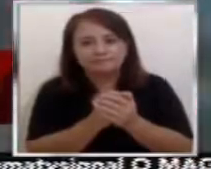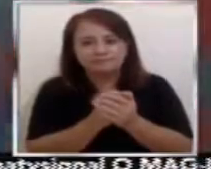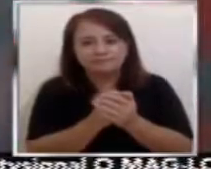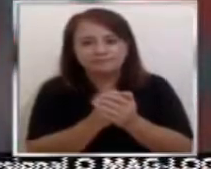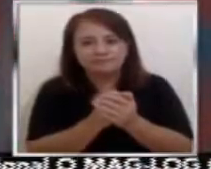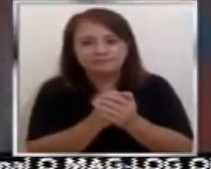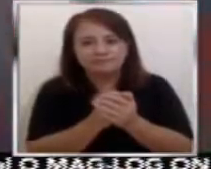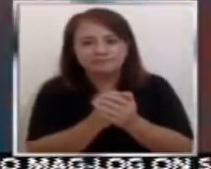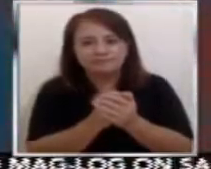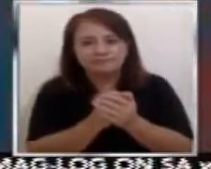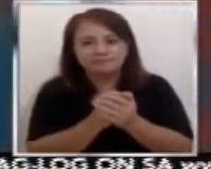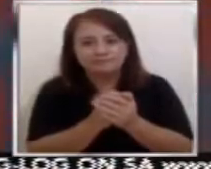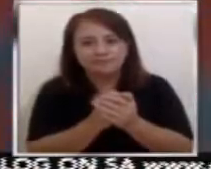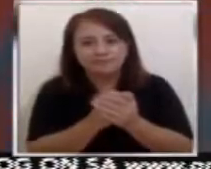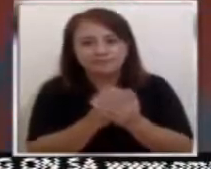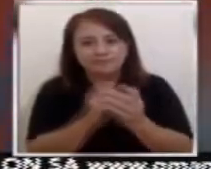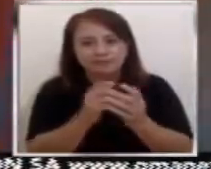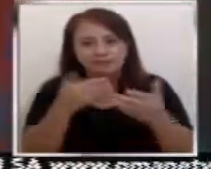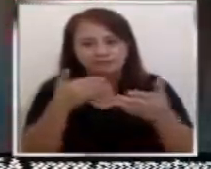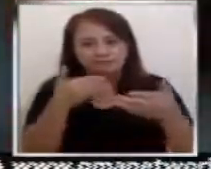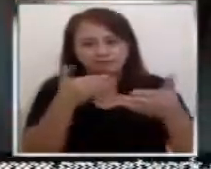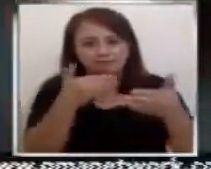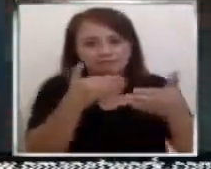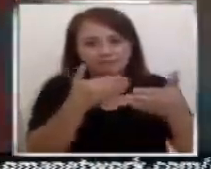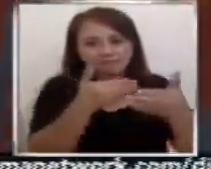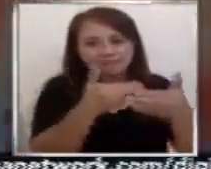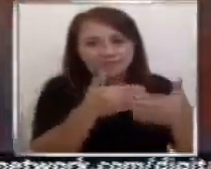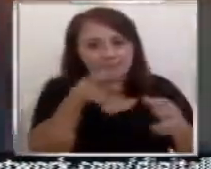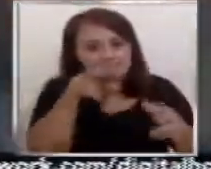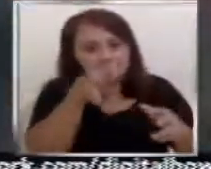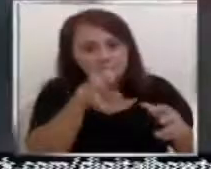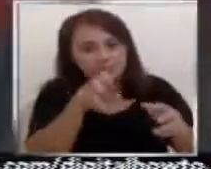Okay, lumapit. Ang mga nakasaksing residente labis na nabigla.